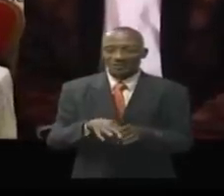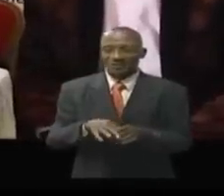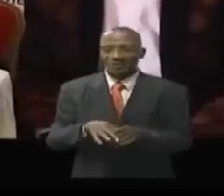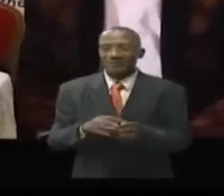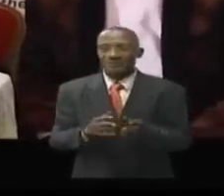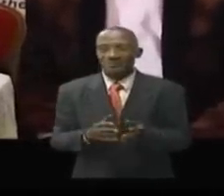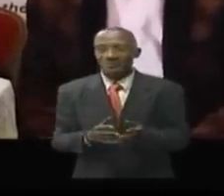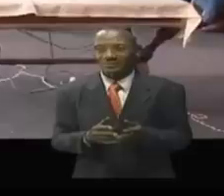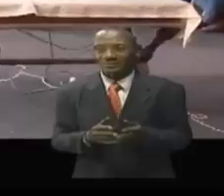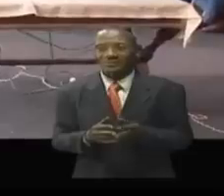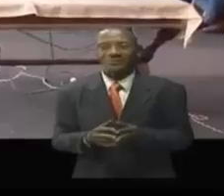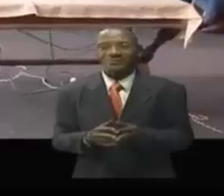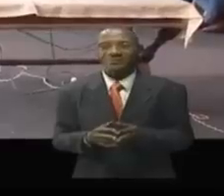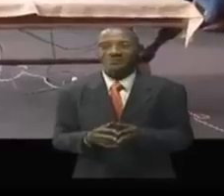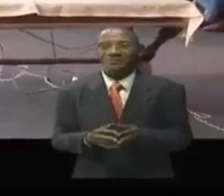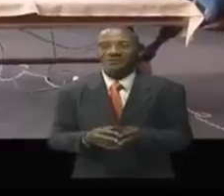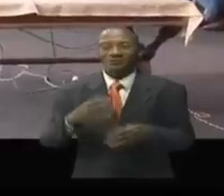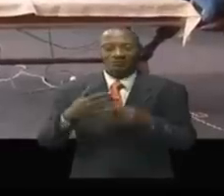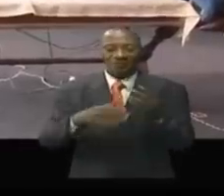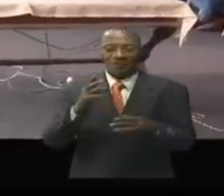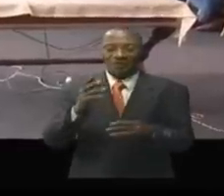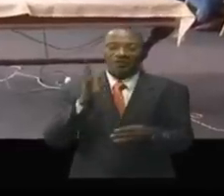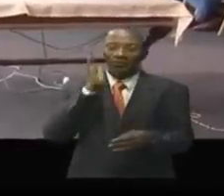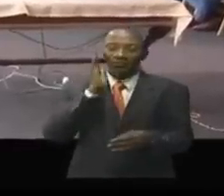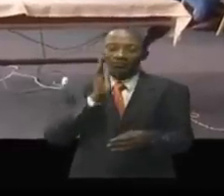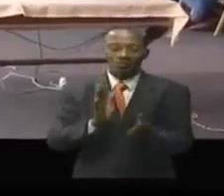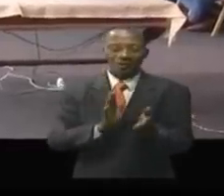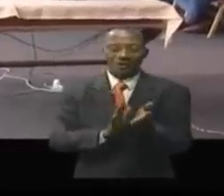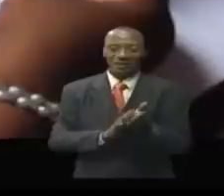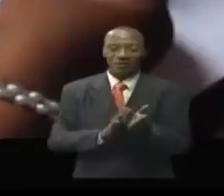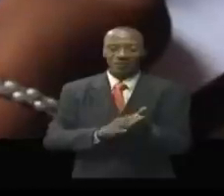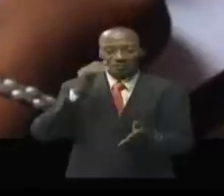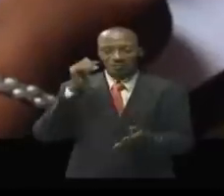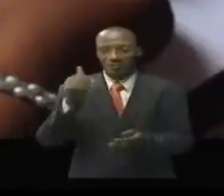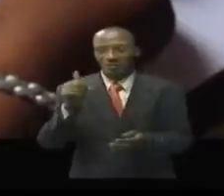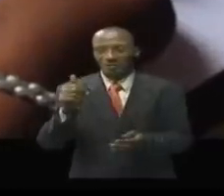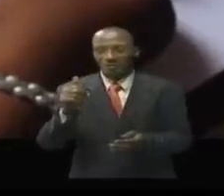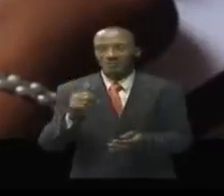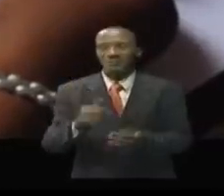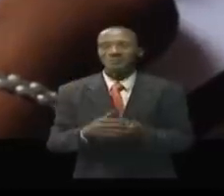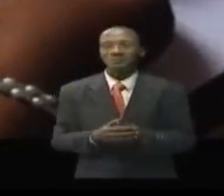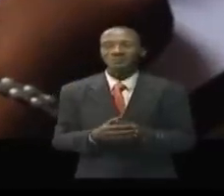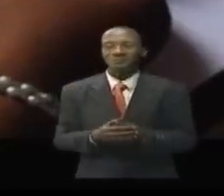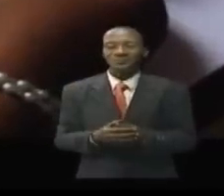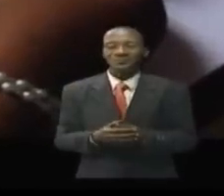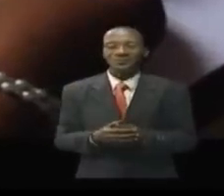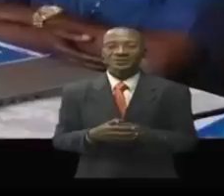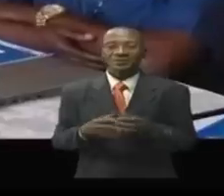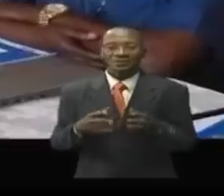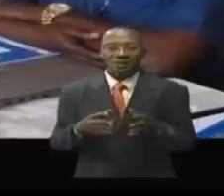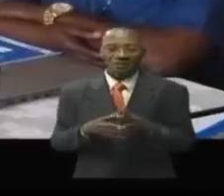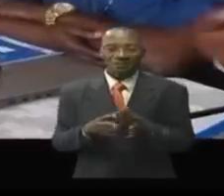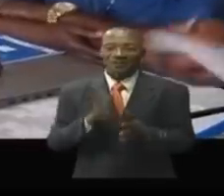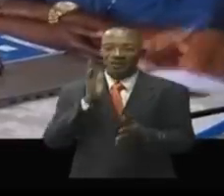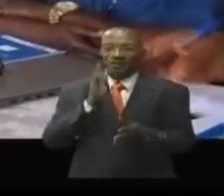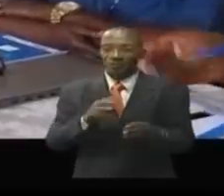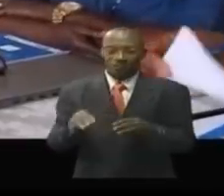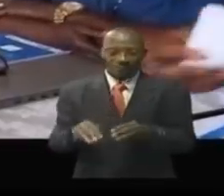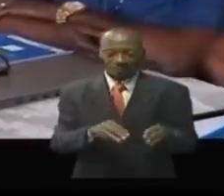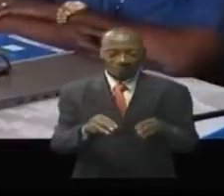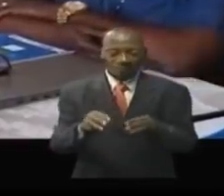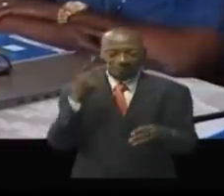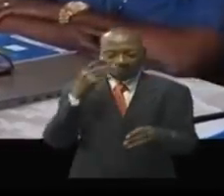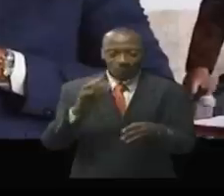FEARC. Une école d'excellence en Afrique centrale pour les élections poursuit méthodiquement la formation d'experts avec le